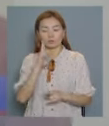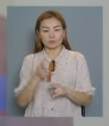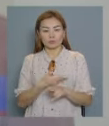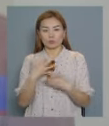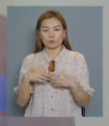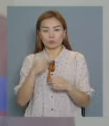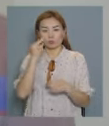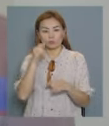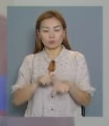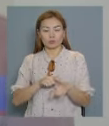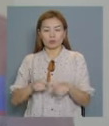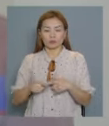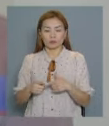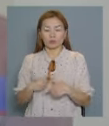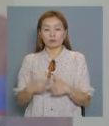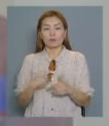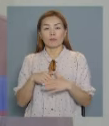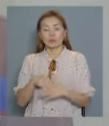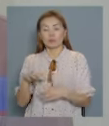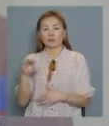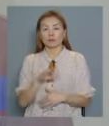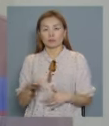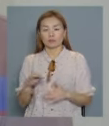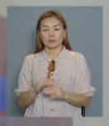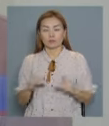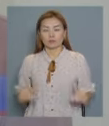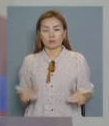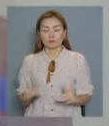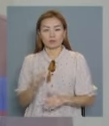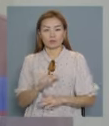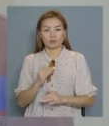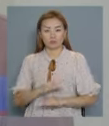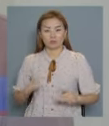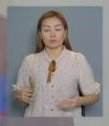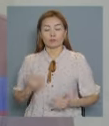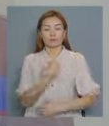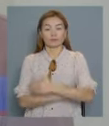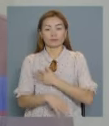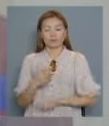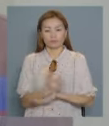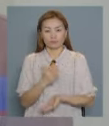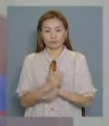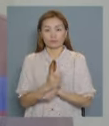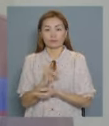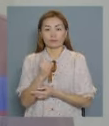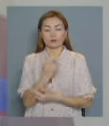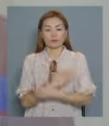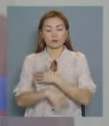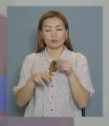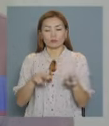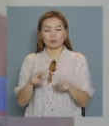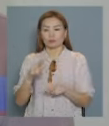кормильца, получатели адресной социальной помощи, лица, имеющие инвалидность, лица, воспитывающие ребенка с